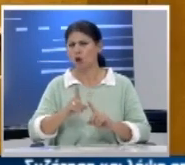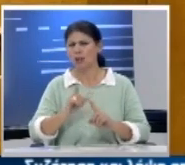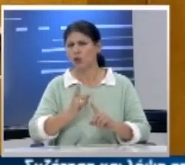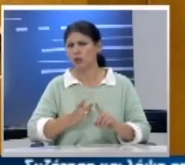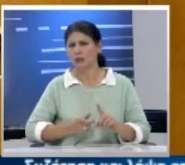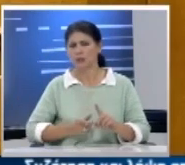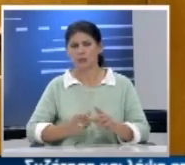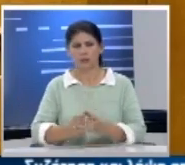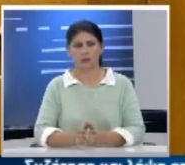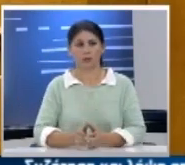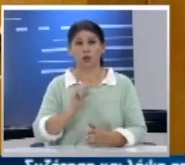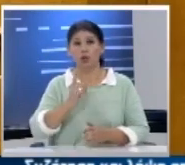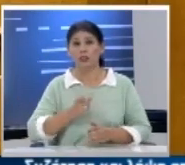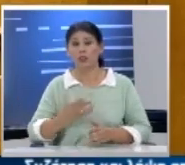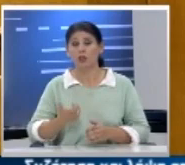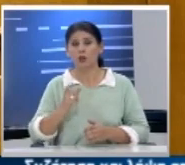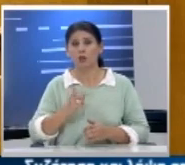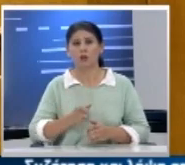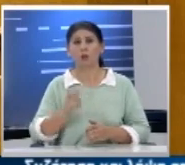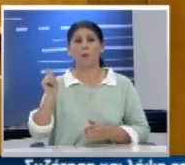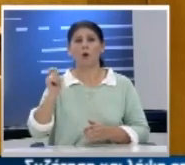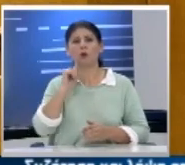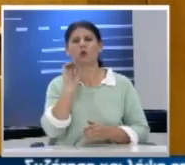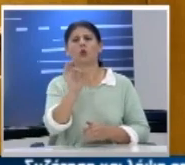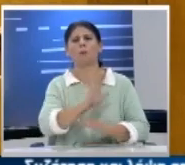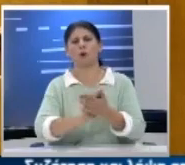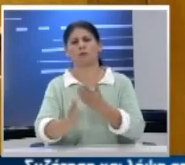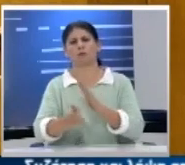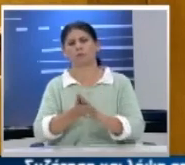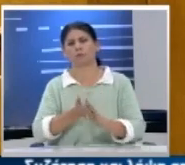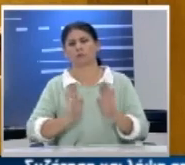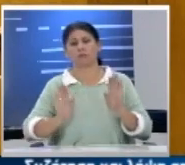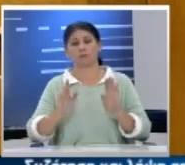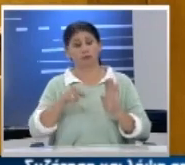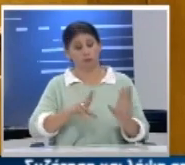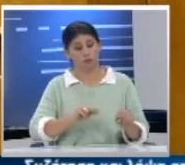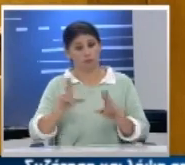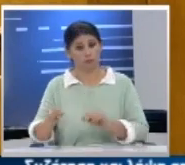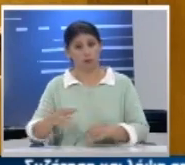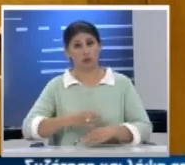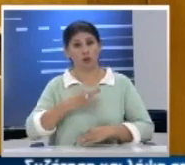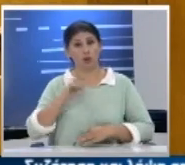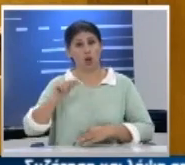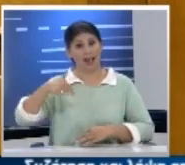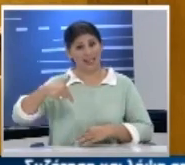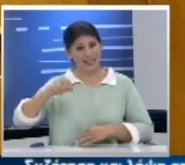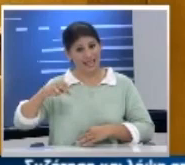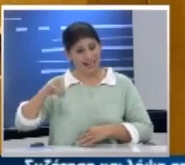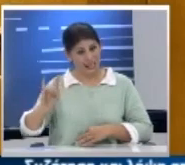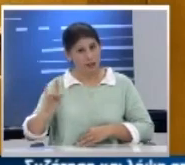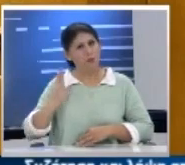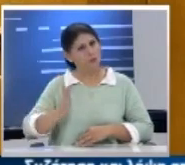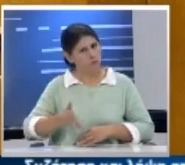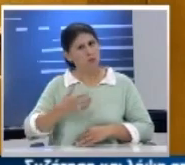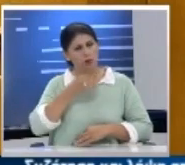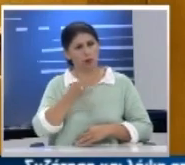4 διαφορετικά πράγματα και το ερώτημα είναι με ποιο κριτήριο επιλέγουμε το 4 ή το 3. Κύριε Τζανακόπλε, σας παρακαλώ πάρα πολύ, έχετε